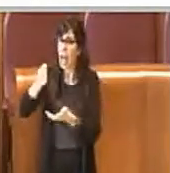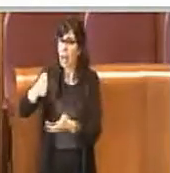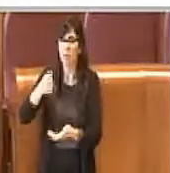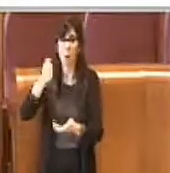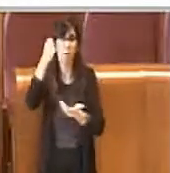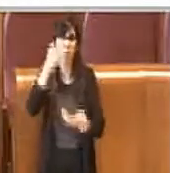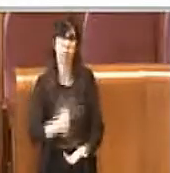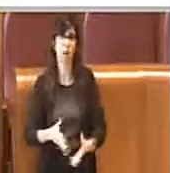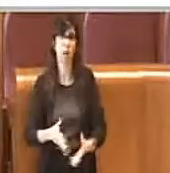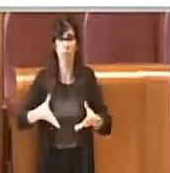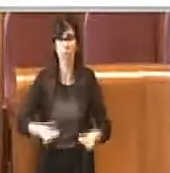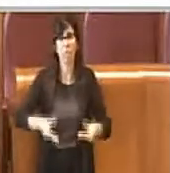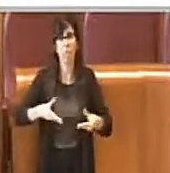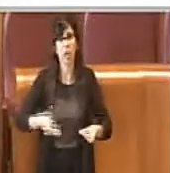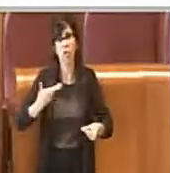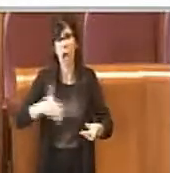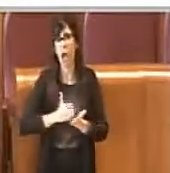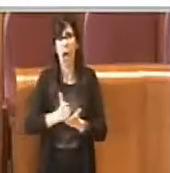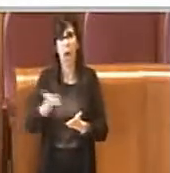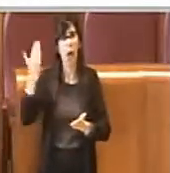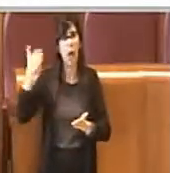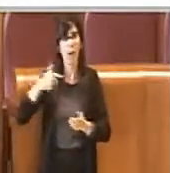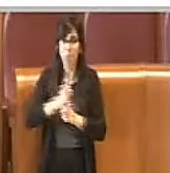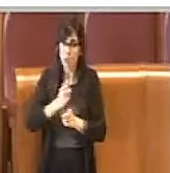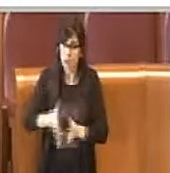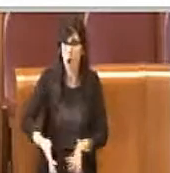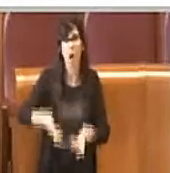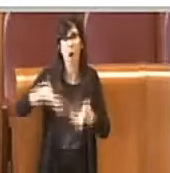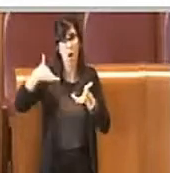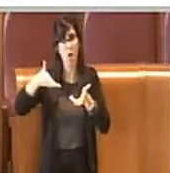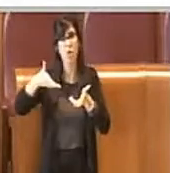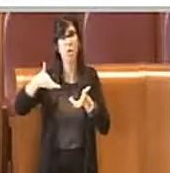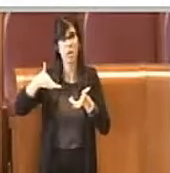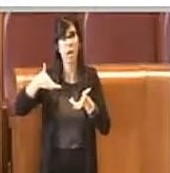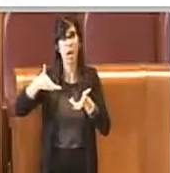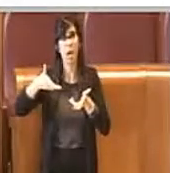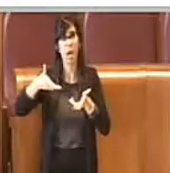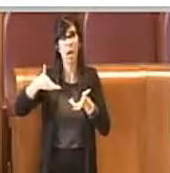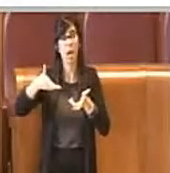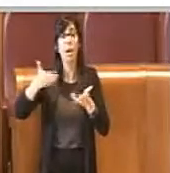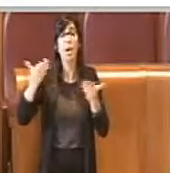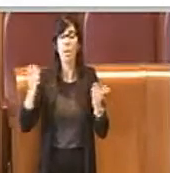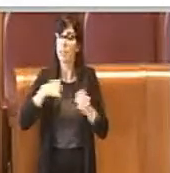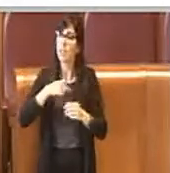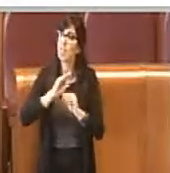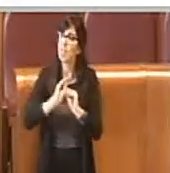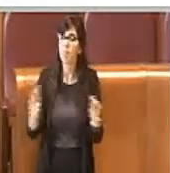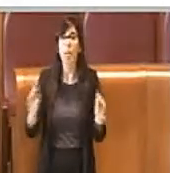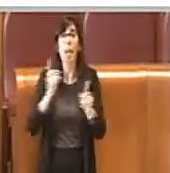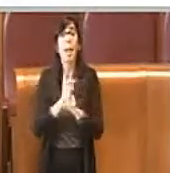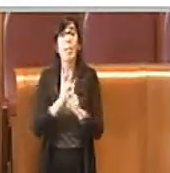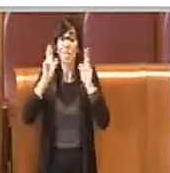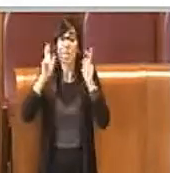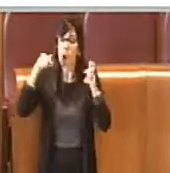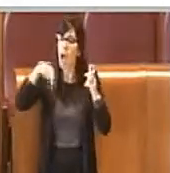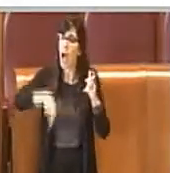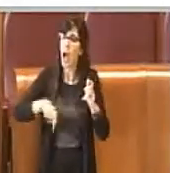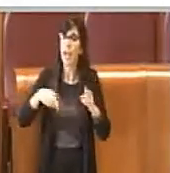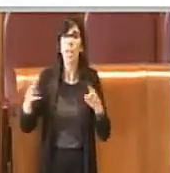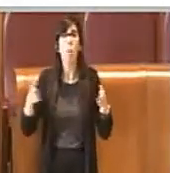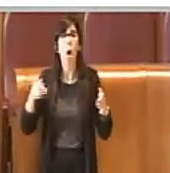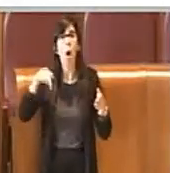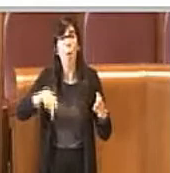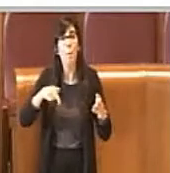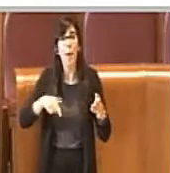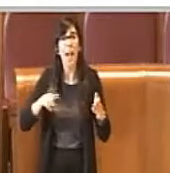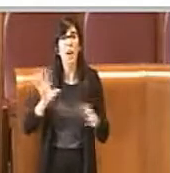galleggia da ormai troppi anni, e quindi chiedo veramente che sia fatto fatto uno sforzo proprio in questo momento in cui le